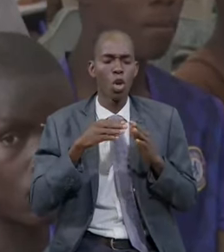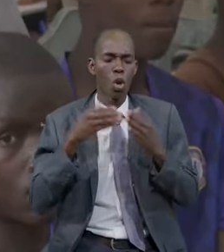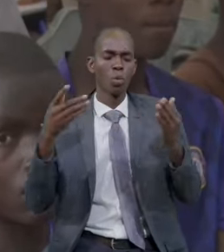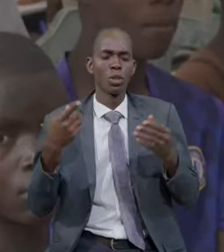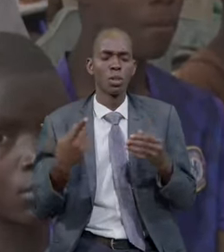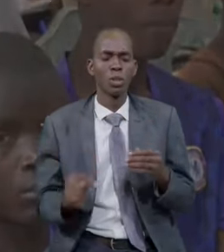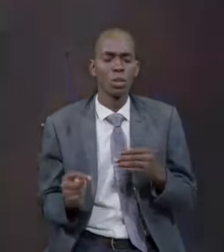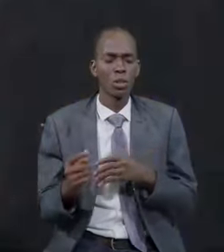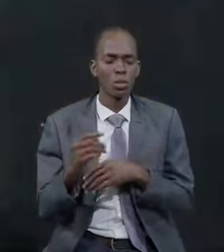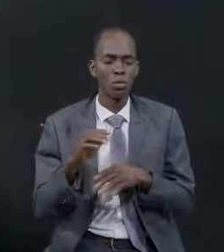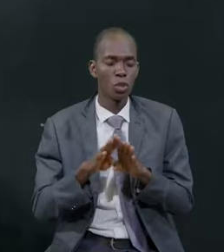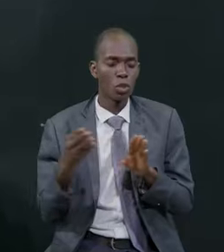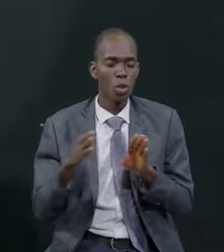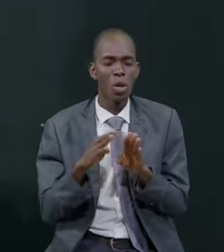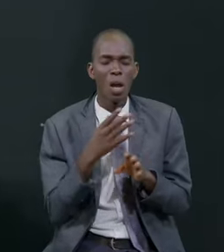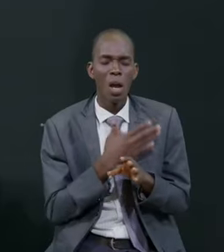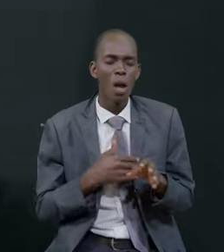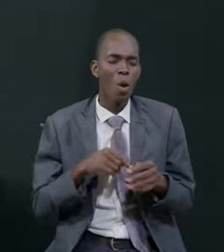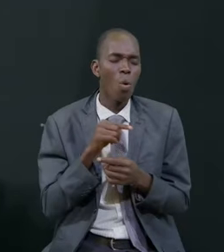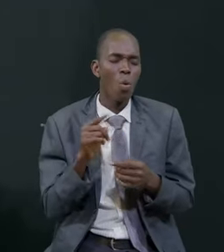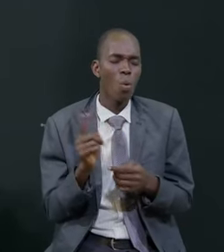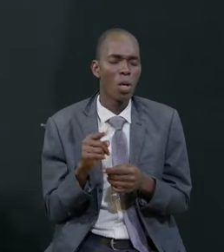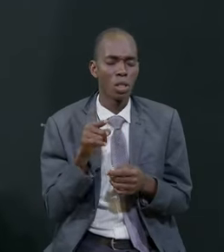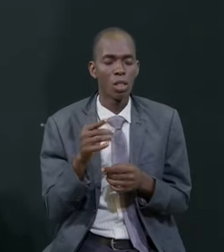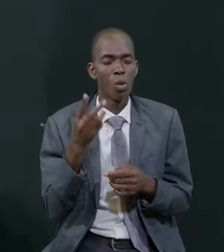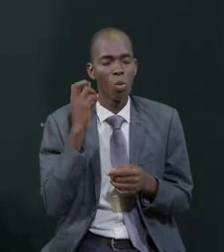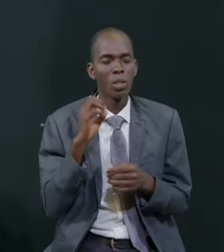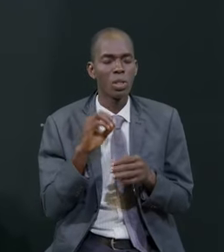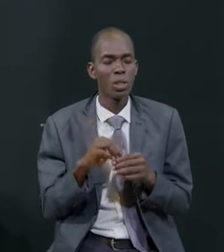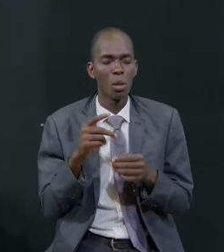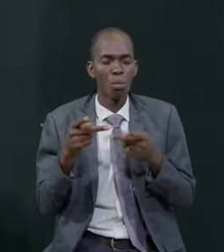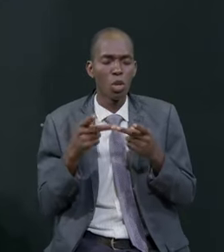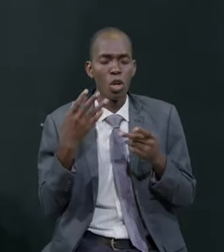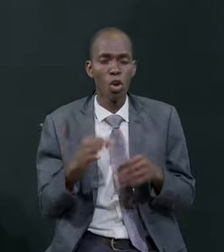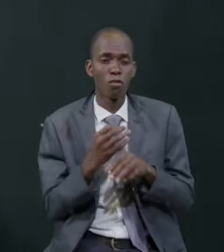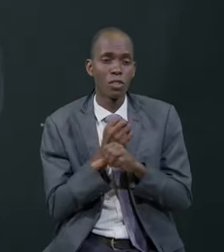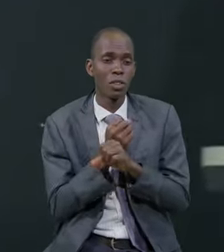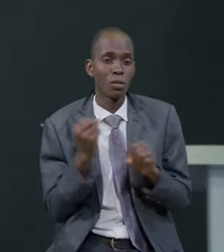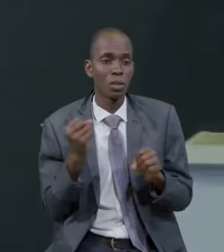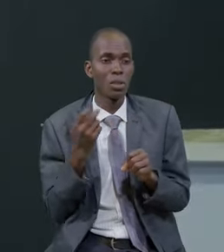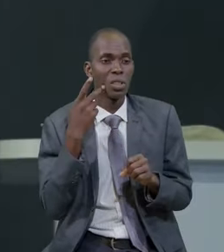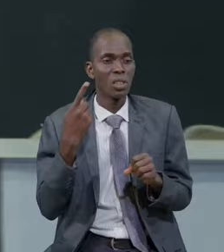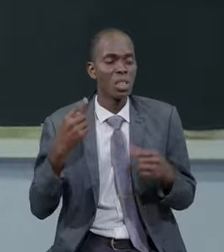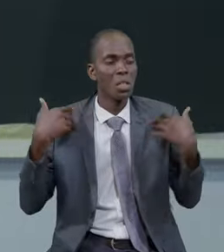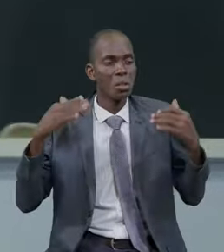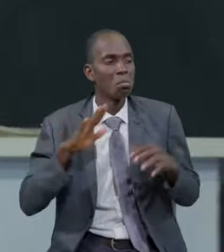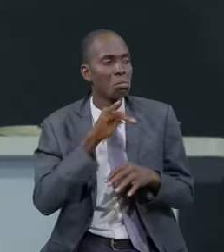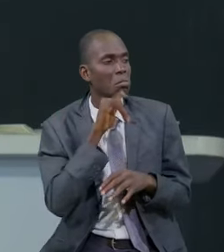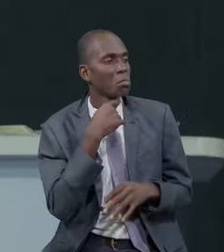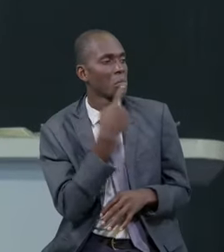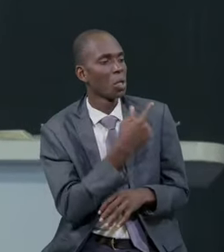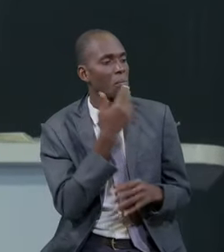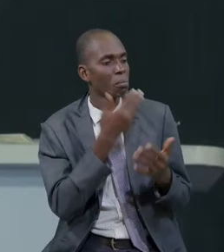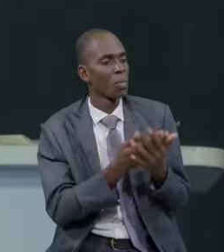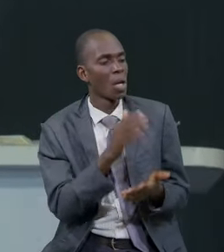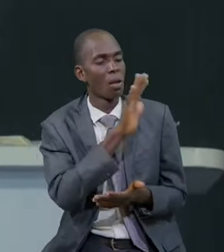Et quand il s'est retrouvé en un lieu sûr, l'ange n'a pas dit au revoir.